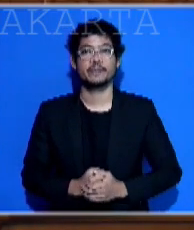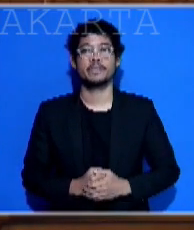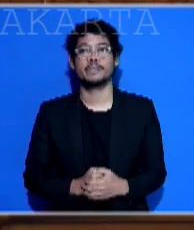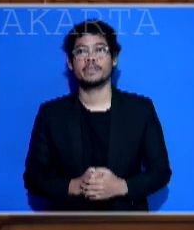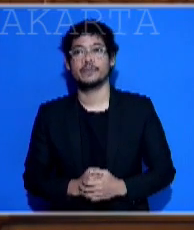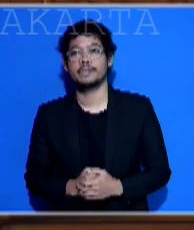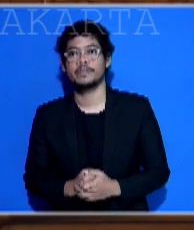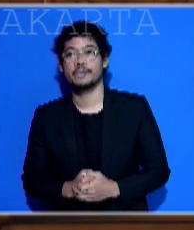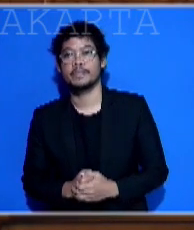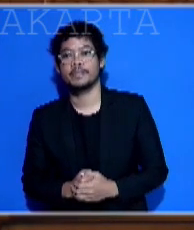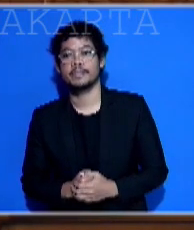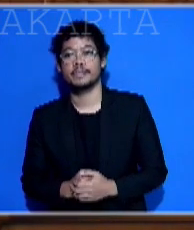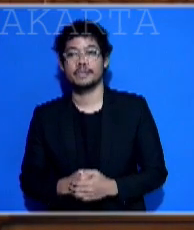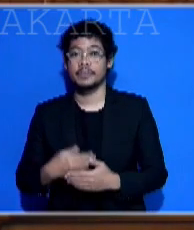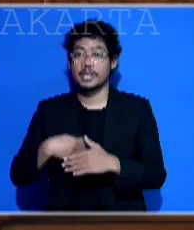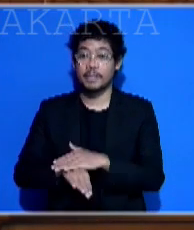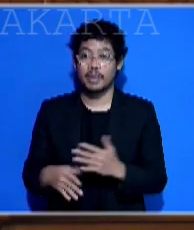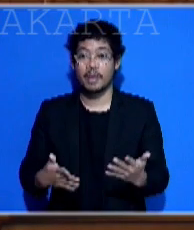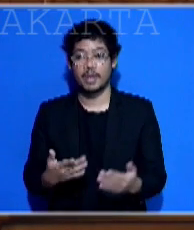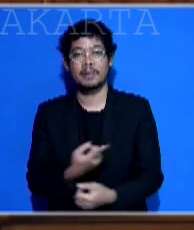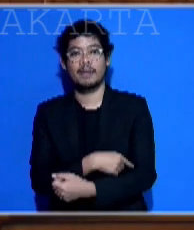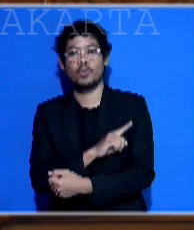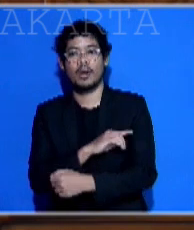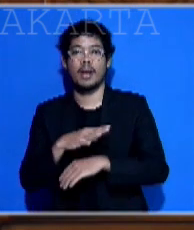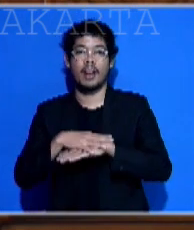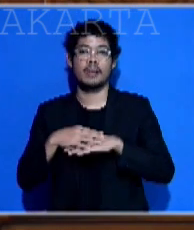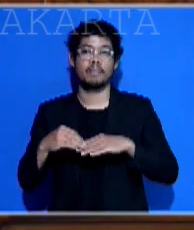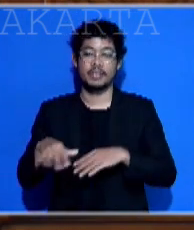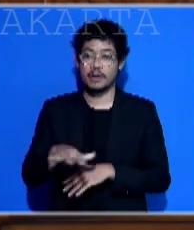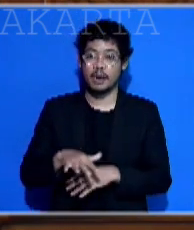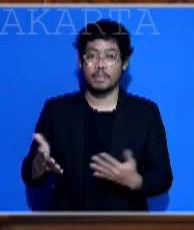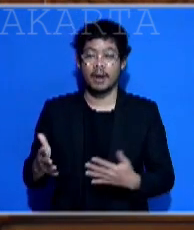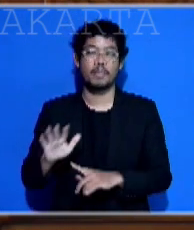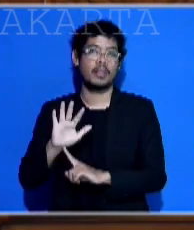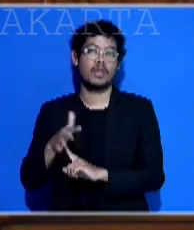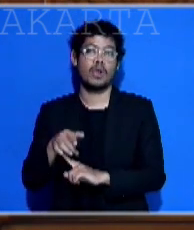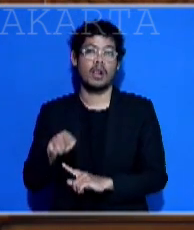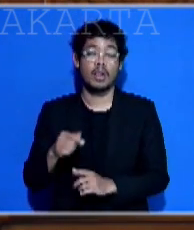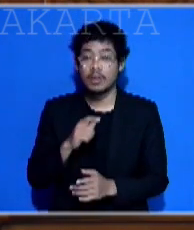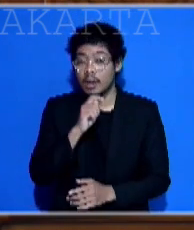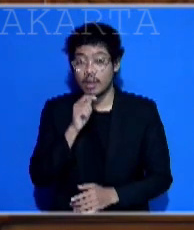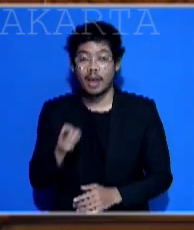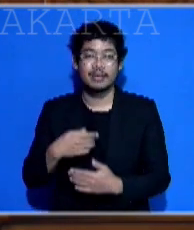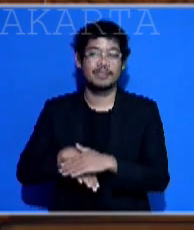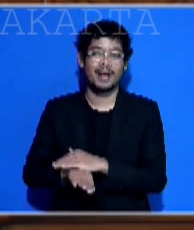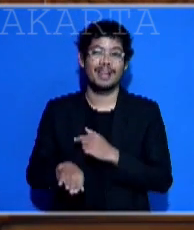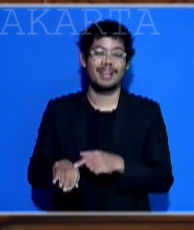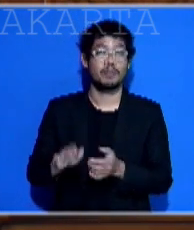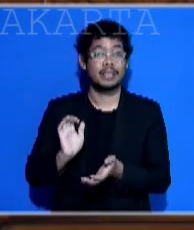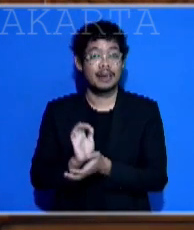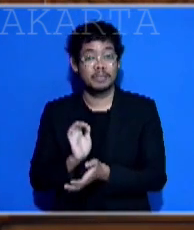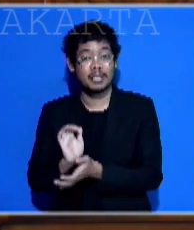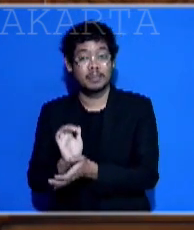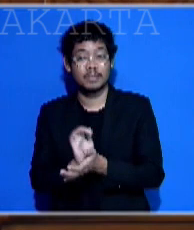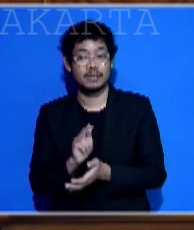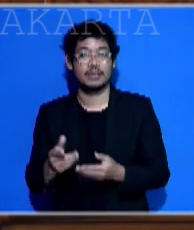Kecewi nyimpen potensi alam lalatan Kelurahan Sri Mulyo Piyungan Bantul kanyoto nyimpen situs tilaran leluhur ing jaman